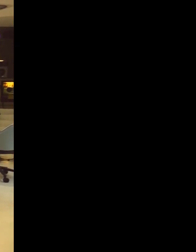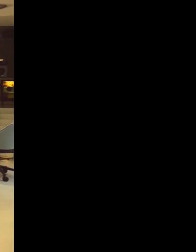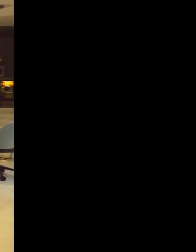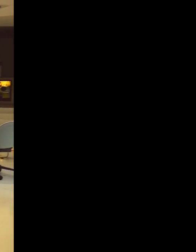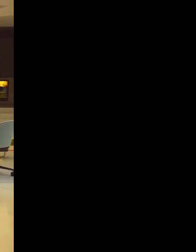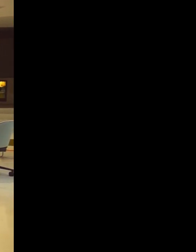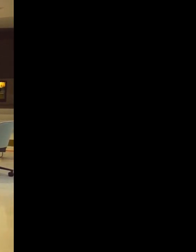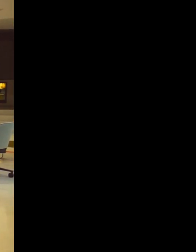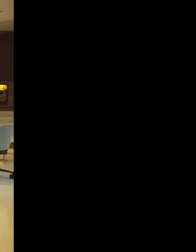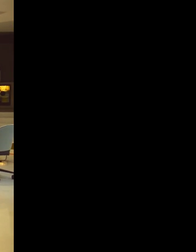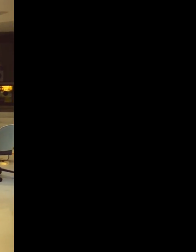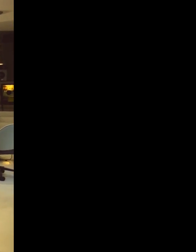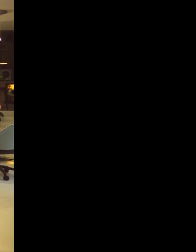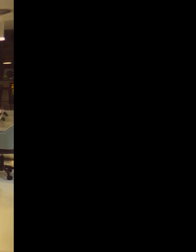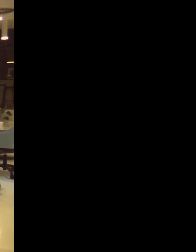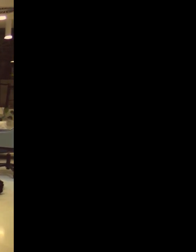A